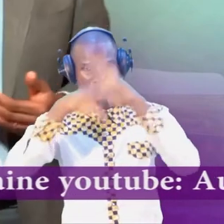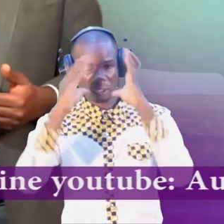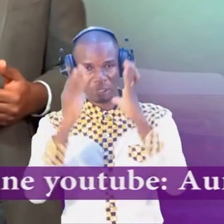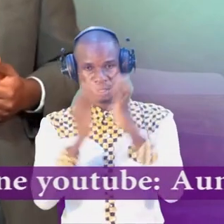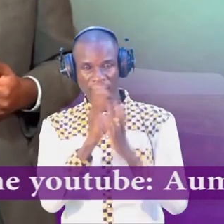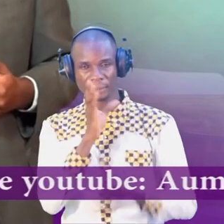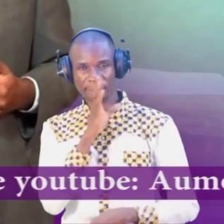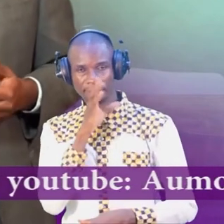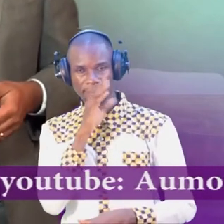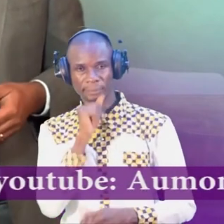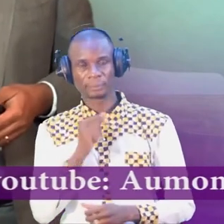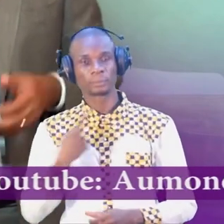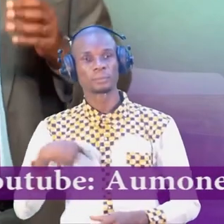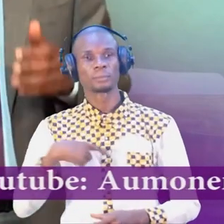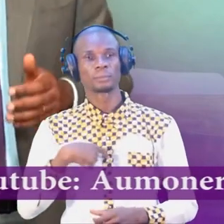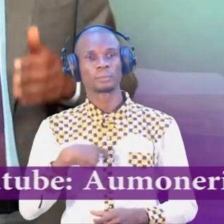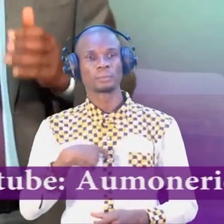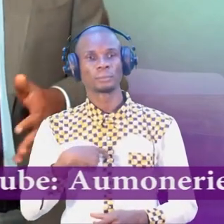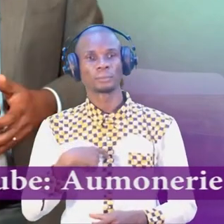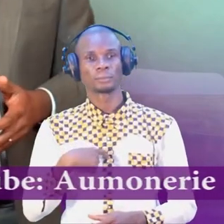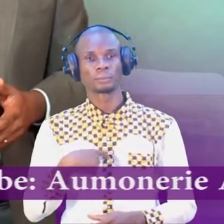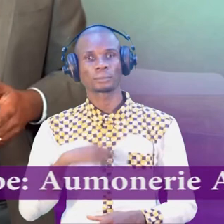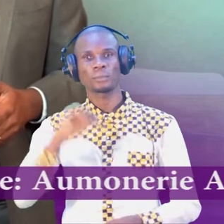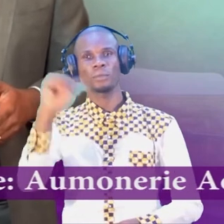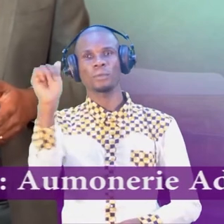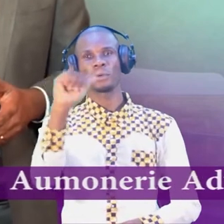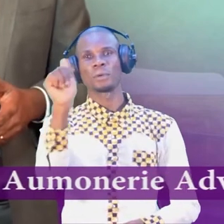kudanganya mwingine au kumuingiza katika makosa ni uongo.